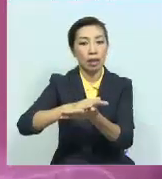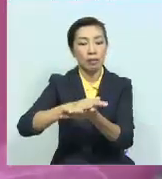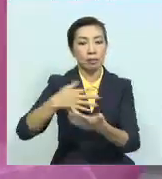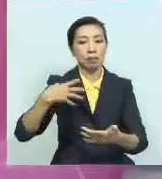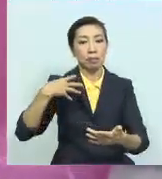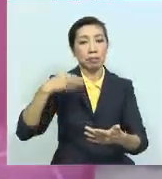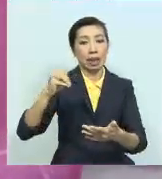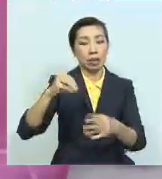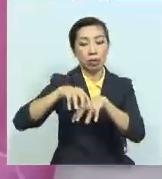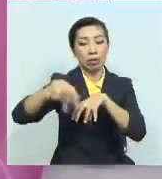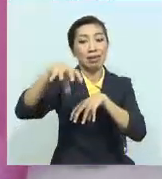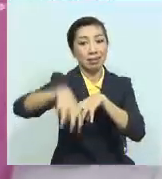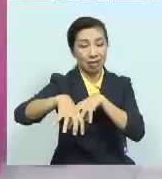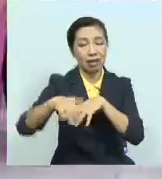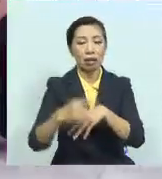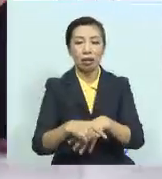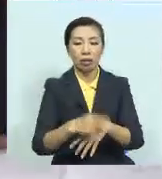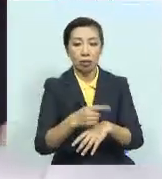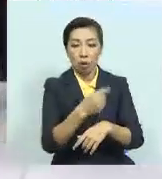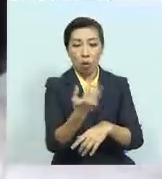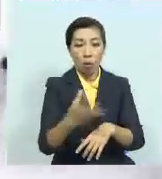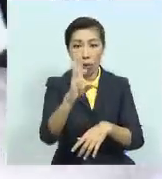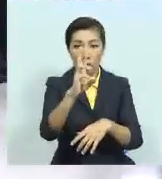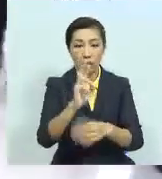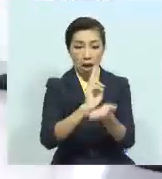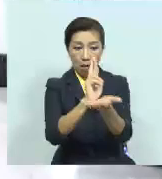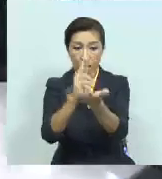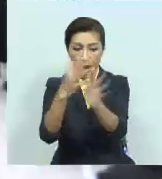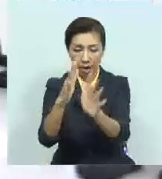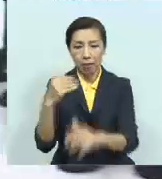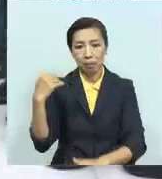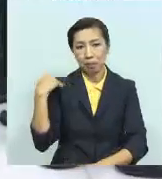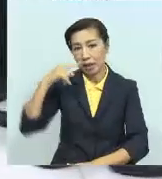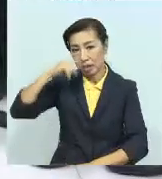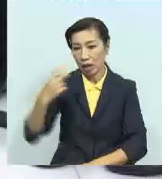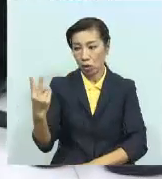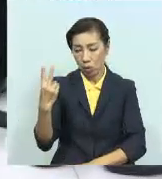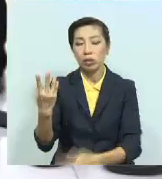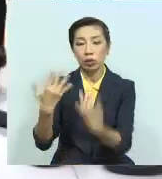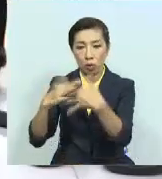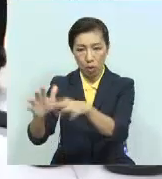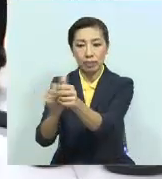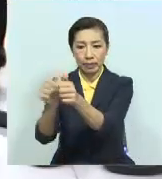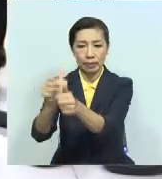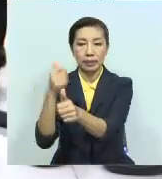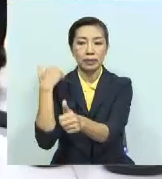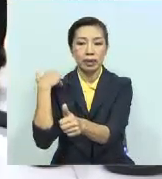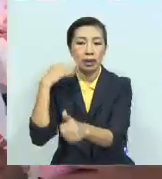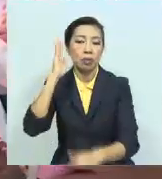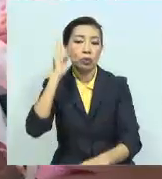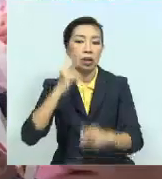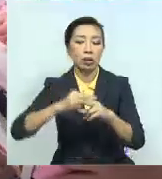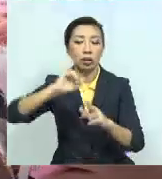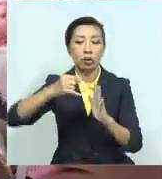อกเหนือจากน้องๆ6คนนี้ที่ได้รับรางวัลกลับมาแล้วยังมีนักเรียนไทยอีก2คนที่เข้าร่วมการแข่งขันครั้งนี้ด้วยคือนายจุ